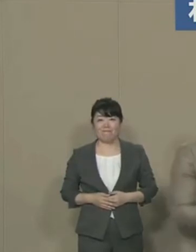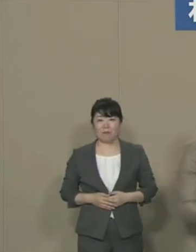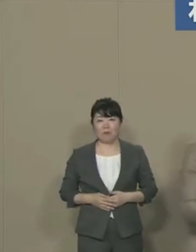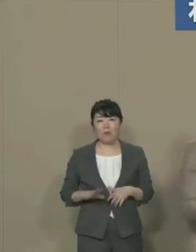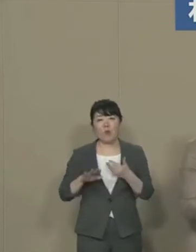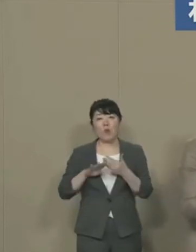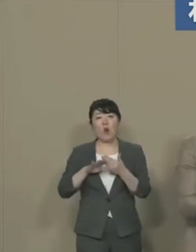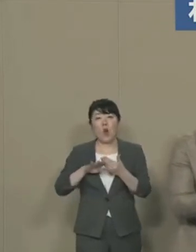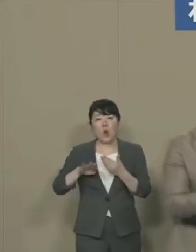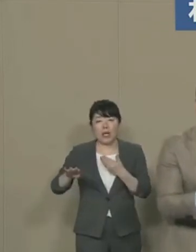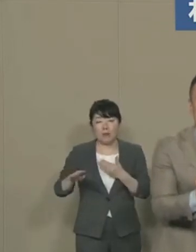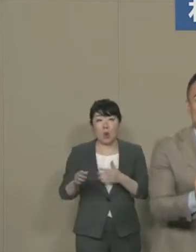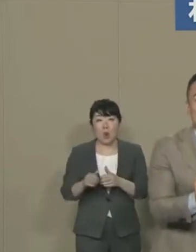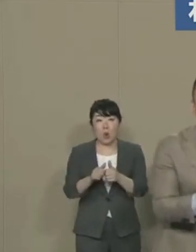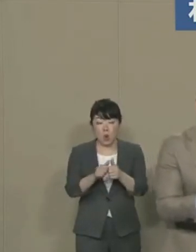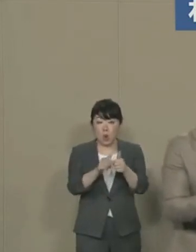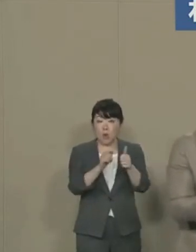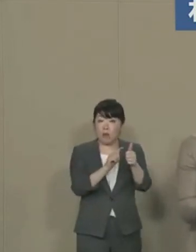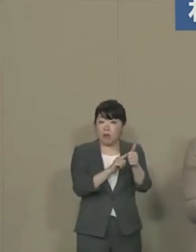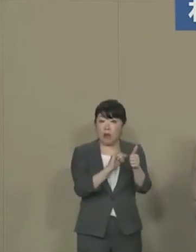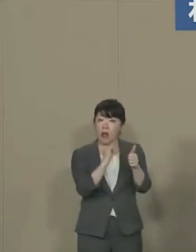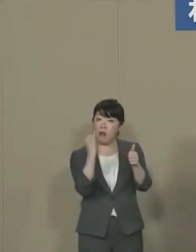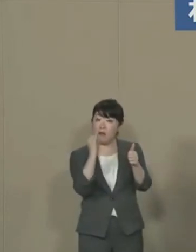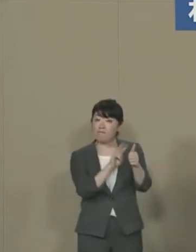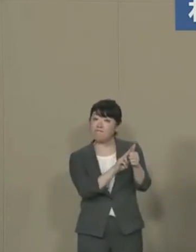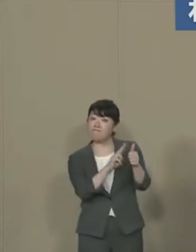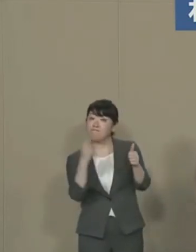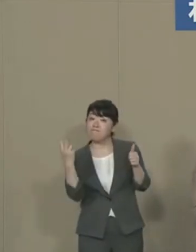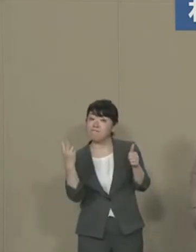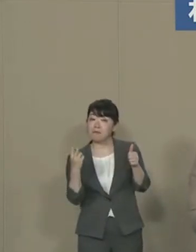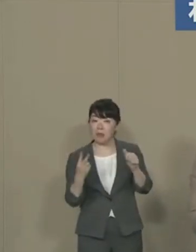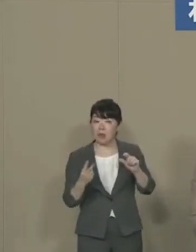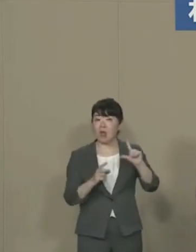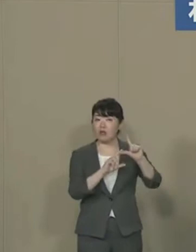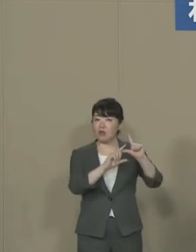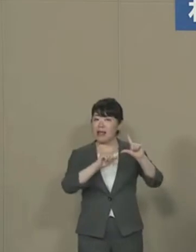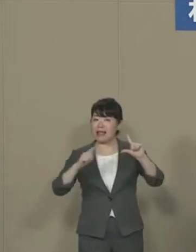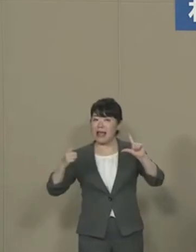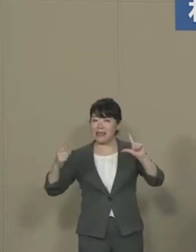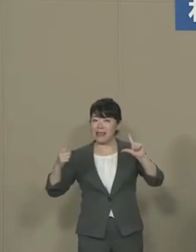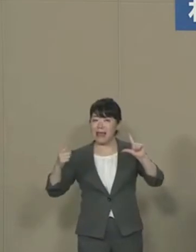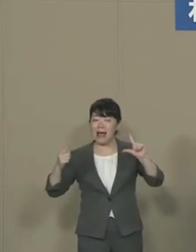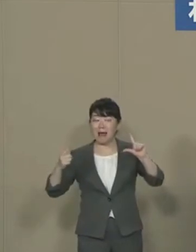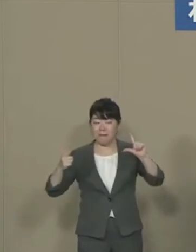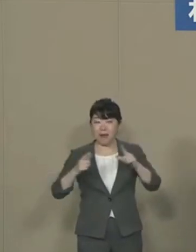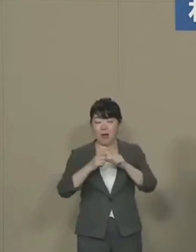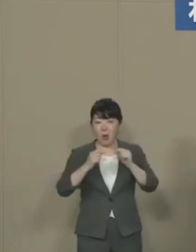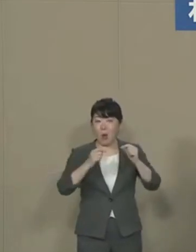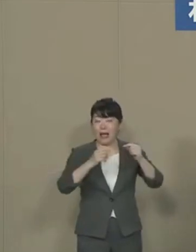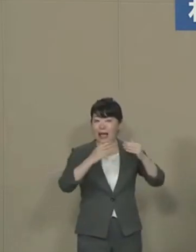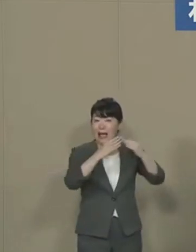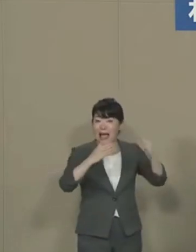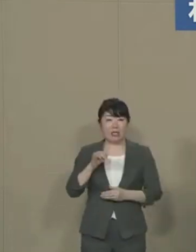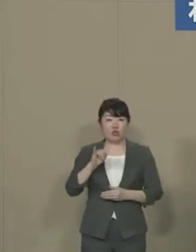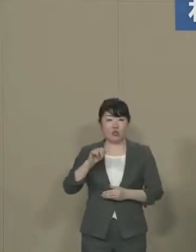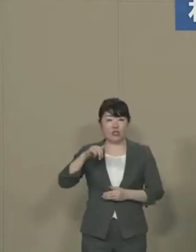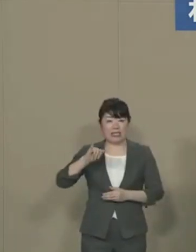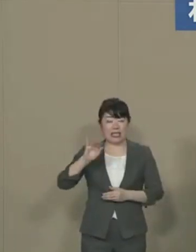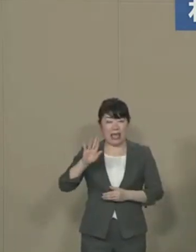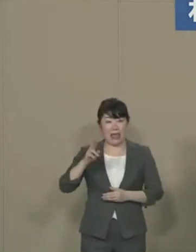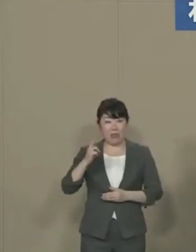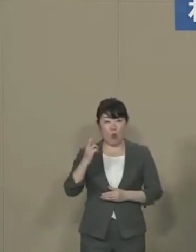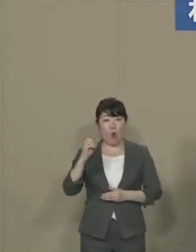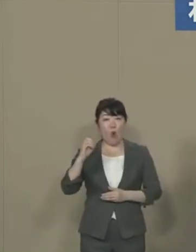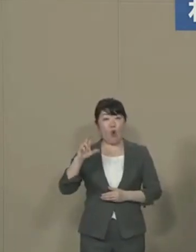ほかにも男性から女性に生まれ変わった多様性の星日本初のトランスジェンダー国会議員を目指す依田彼